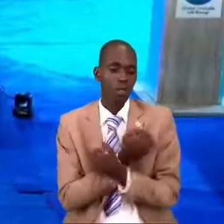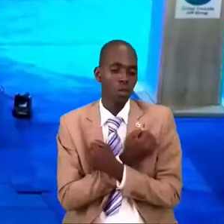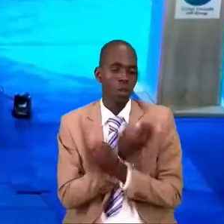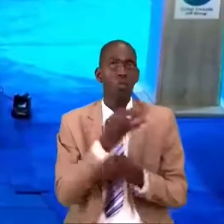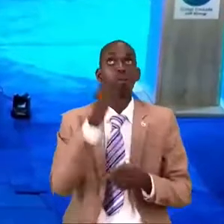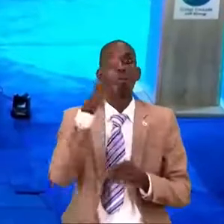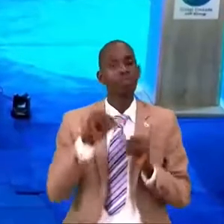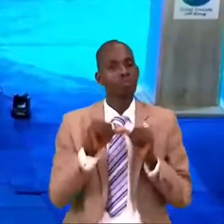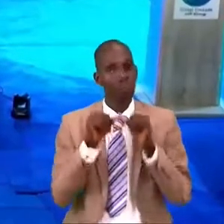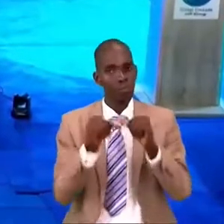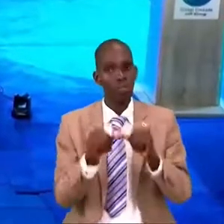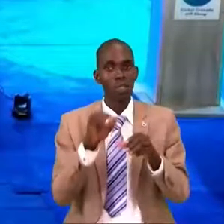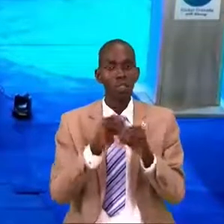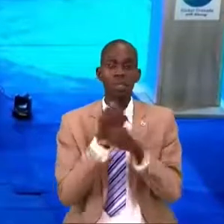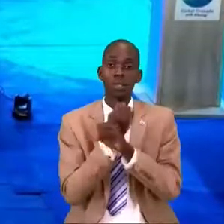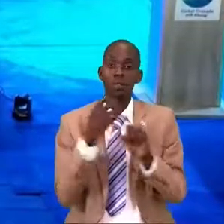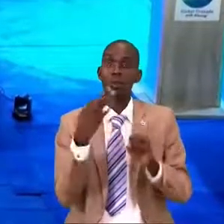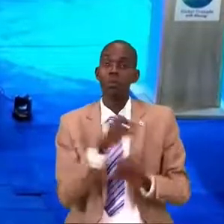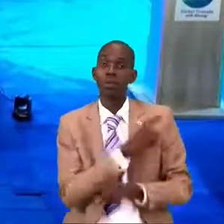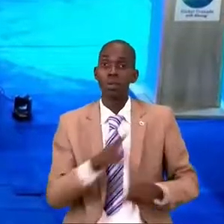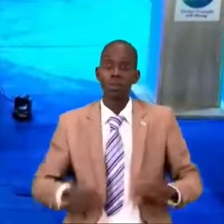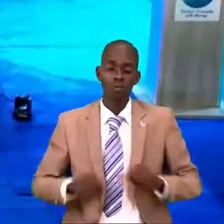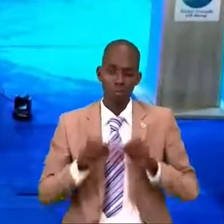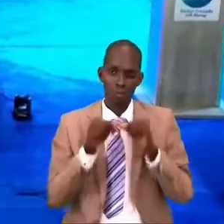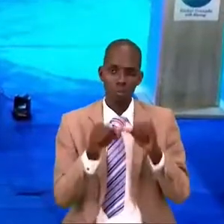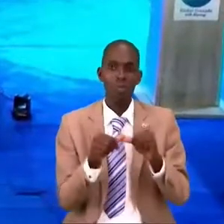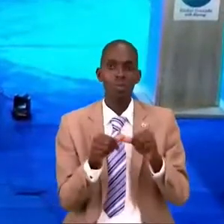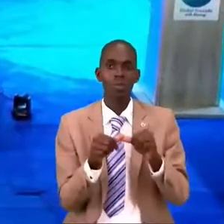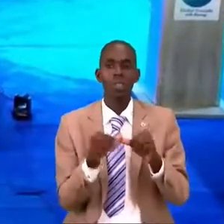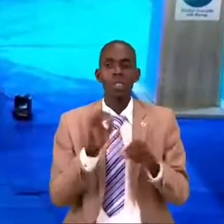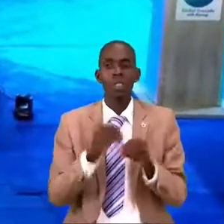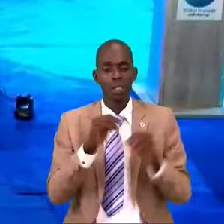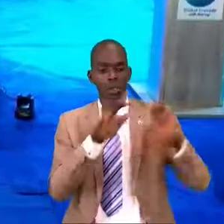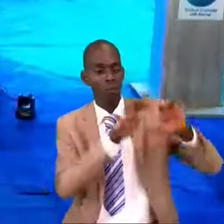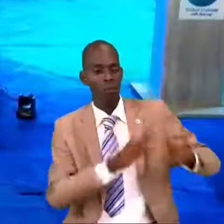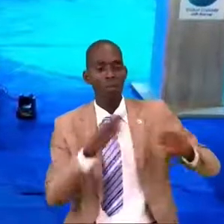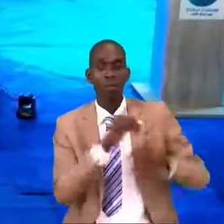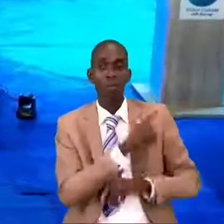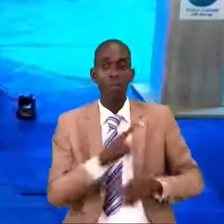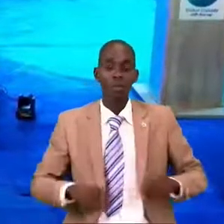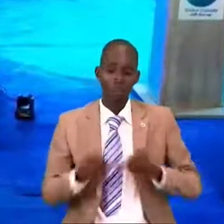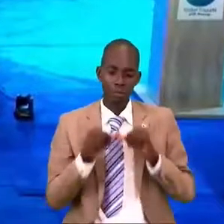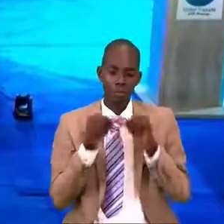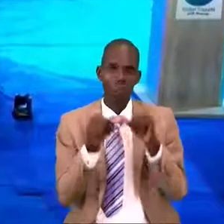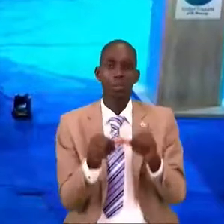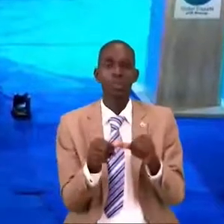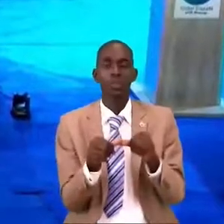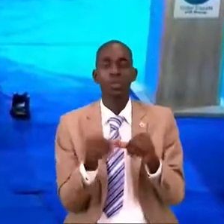la miséricorde du Seigneur, continuer dans tout ce que le Seigneur a fait.